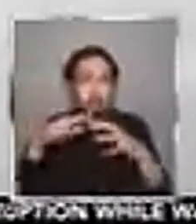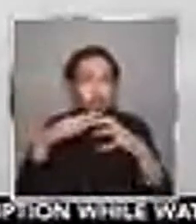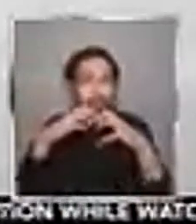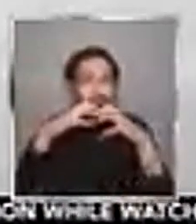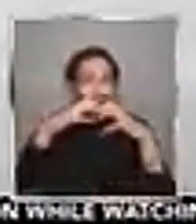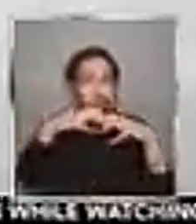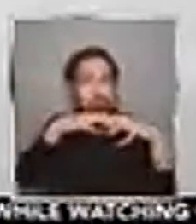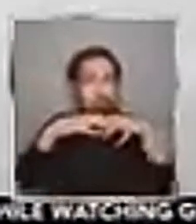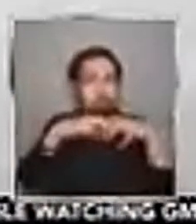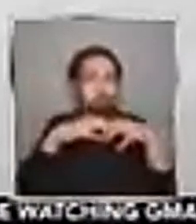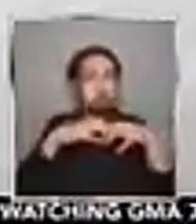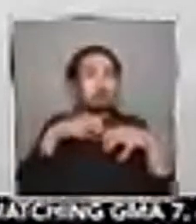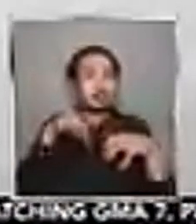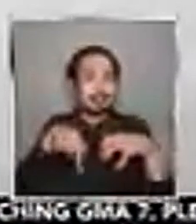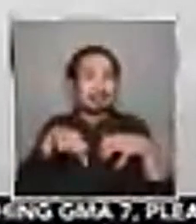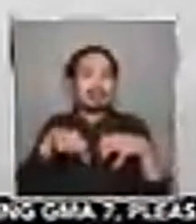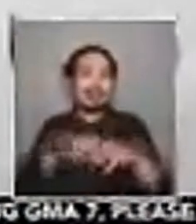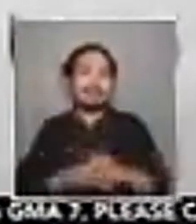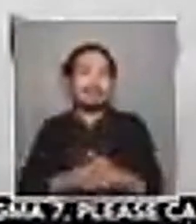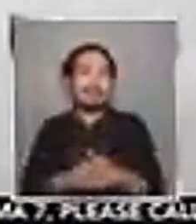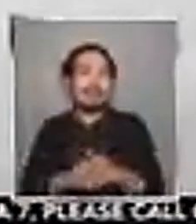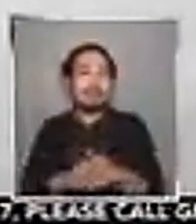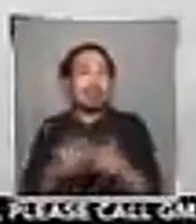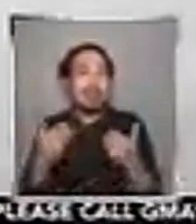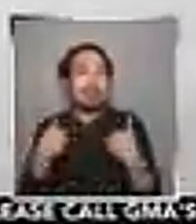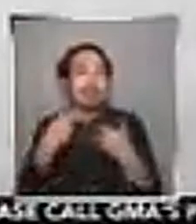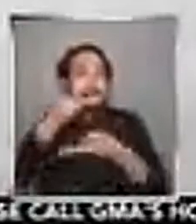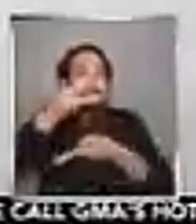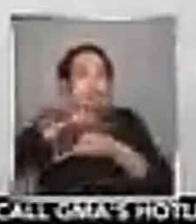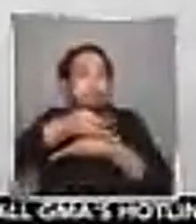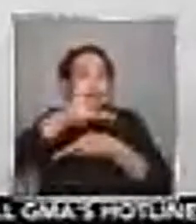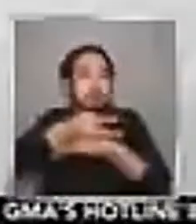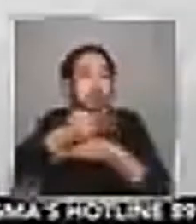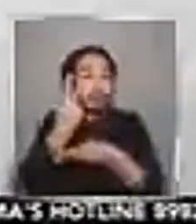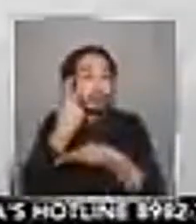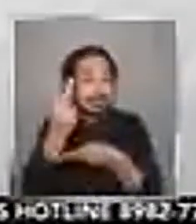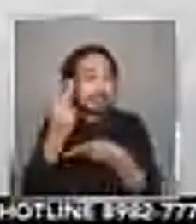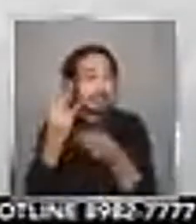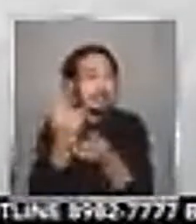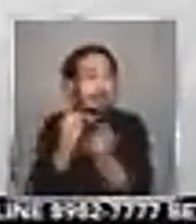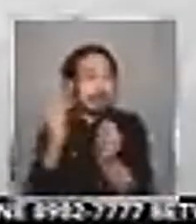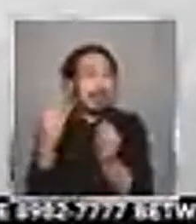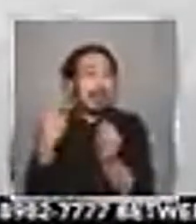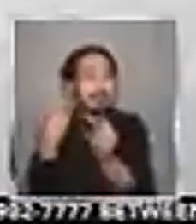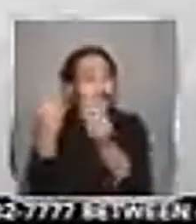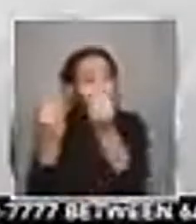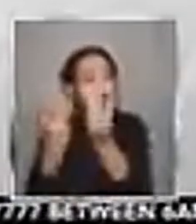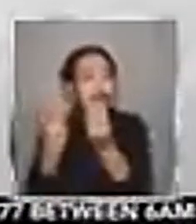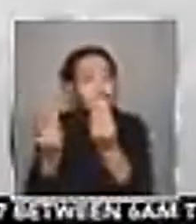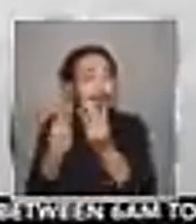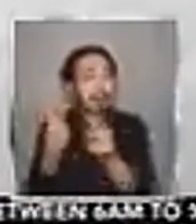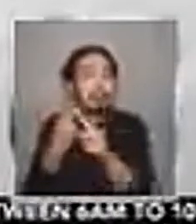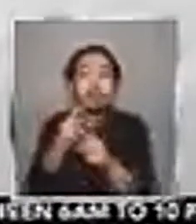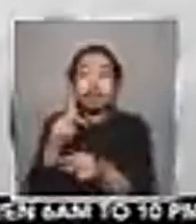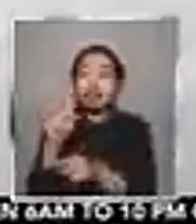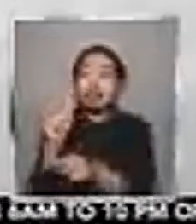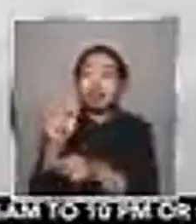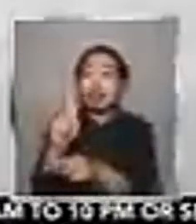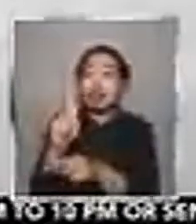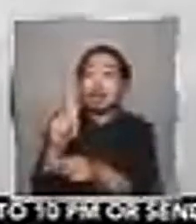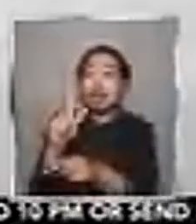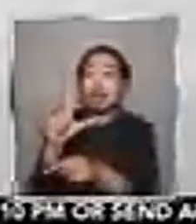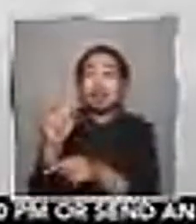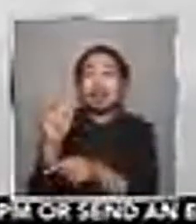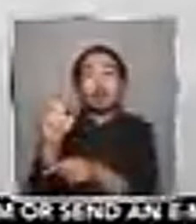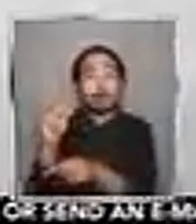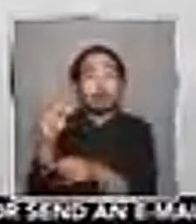kakaibang mga parametrong binibigay din independently sa atin ang Kanlaon Volcano tulad ng bagyang pagtaas ng